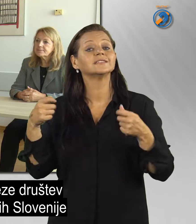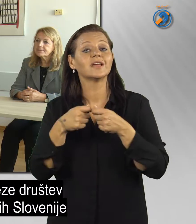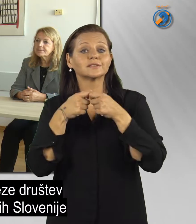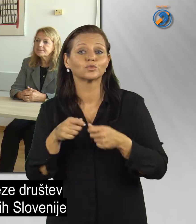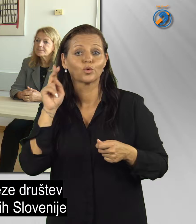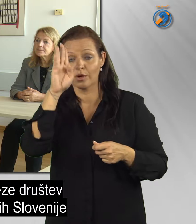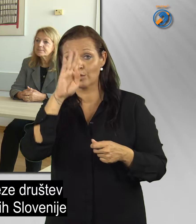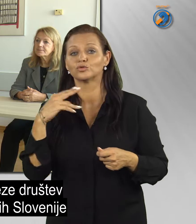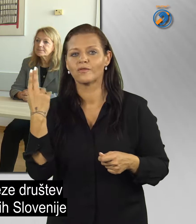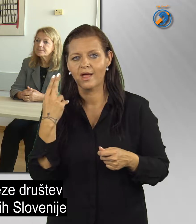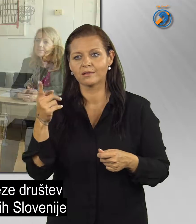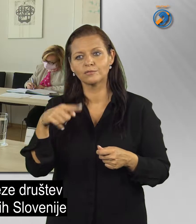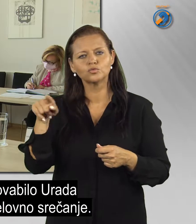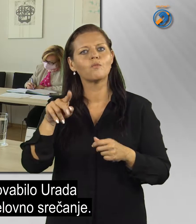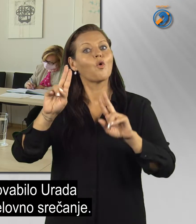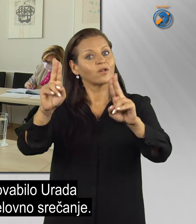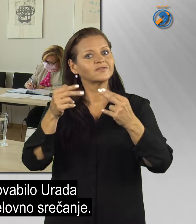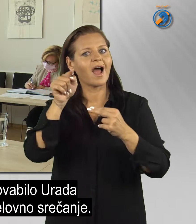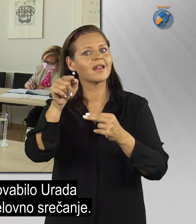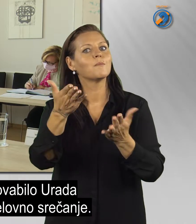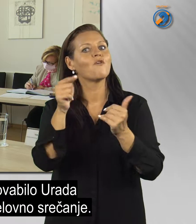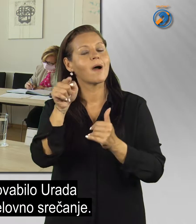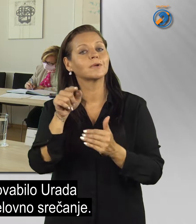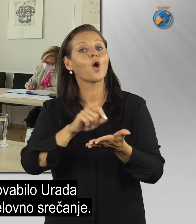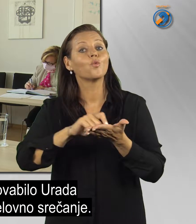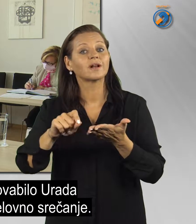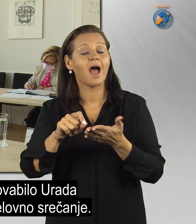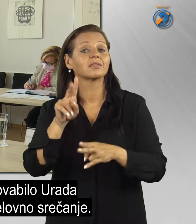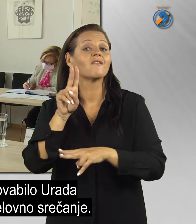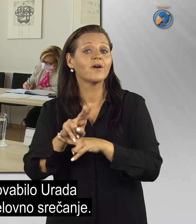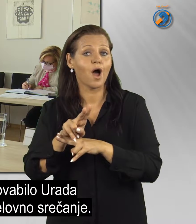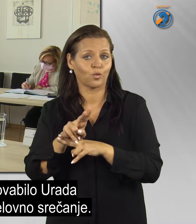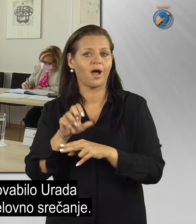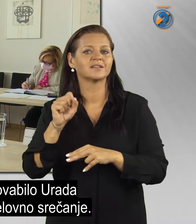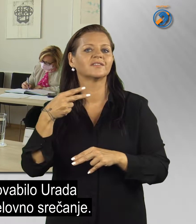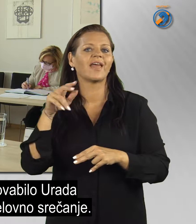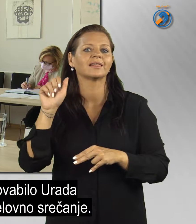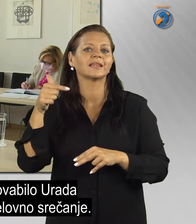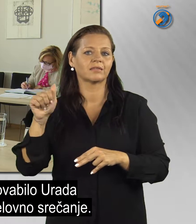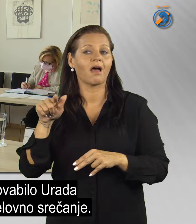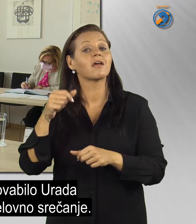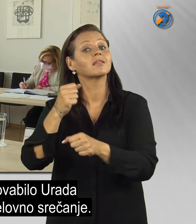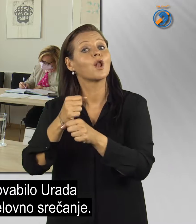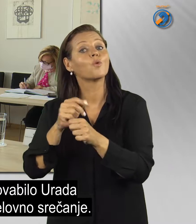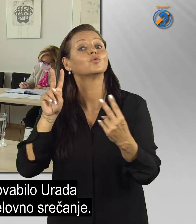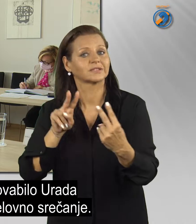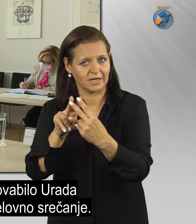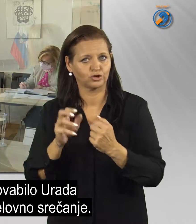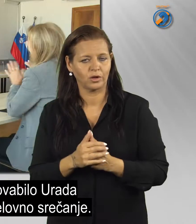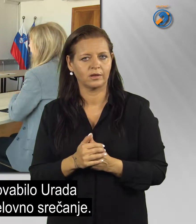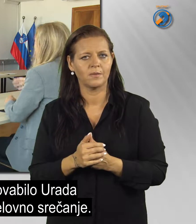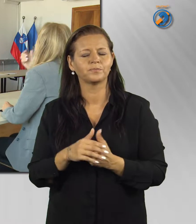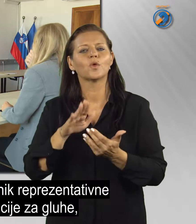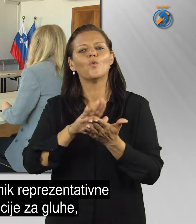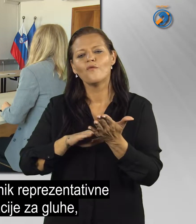Predstavniki Zveze društev gluhih in naglušnih Slovenije so se odzvali na povabilo urada varuha Svetine na delovno